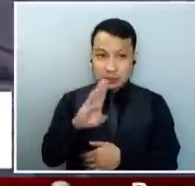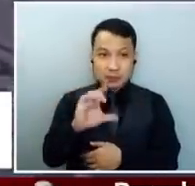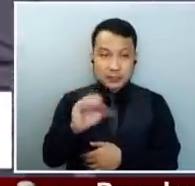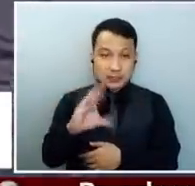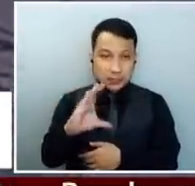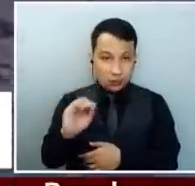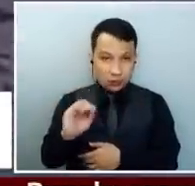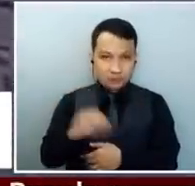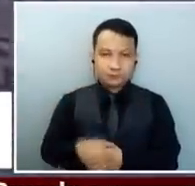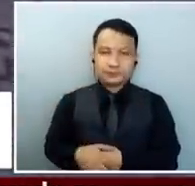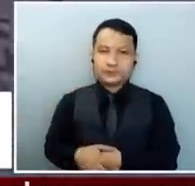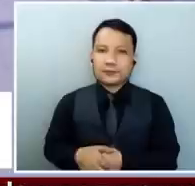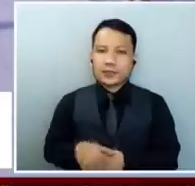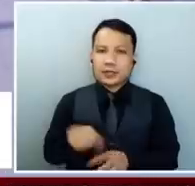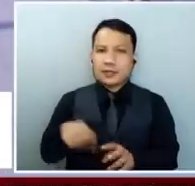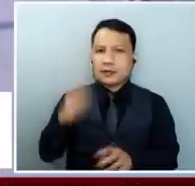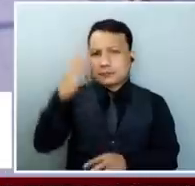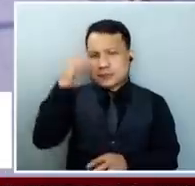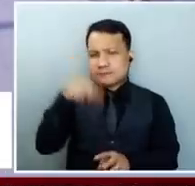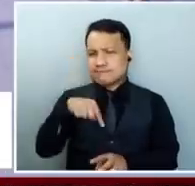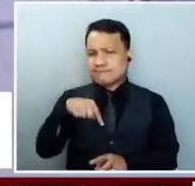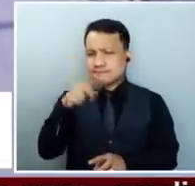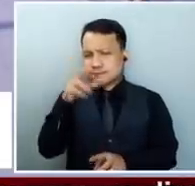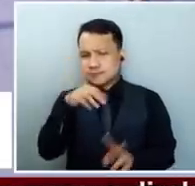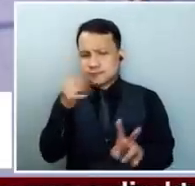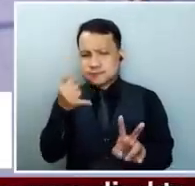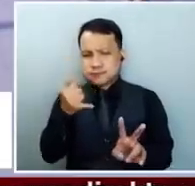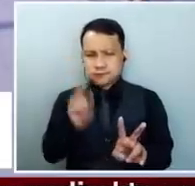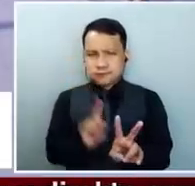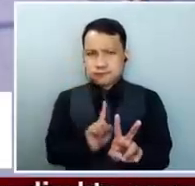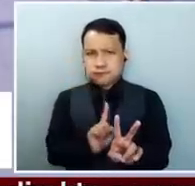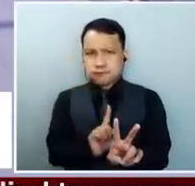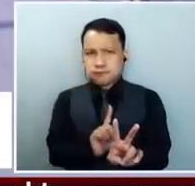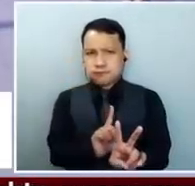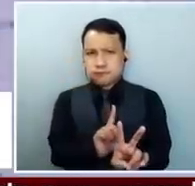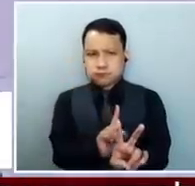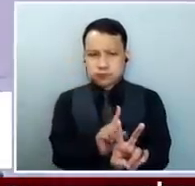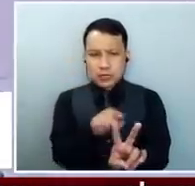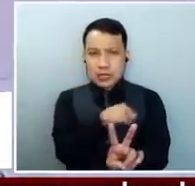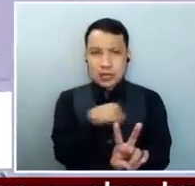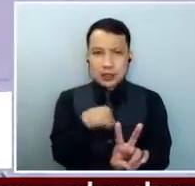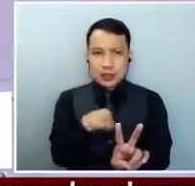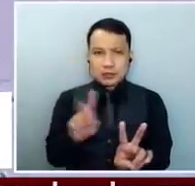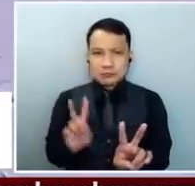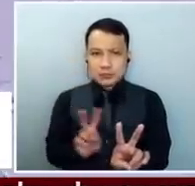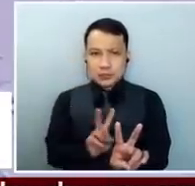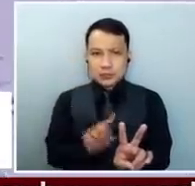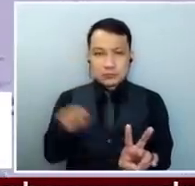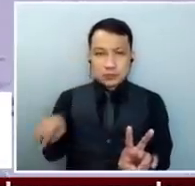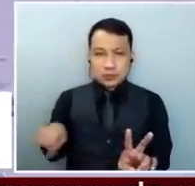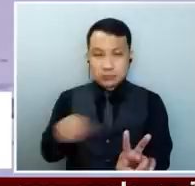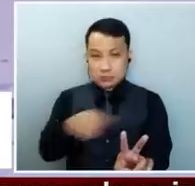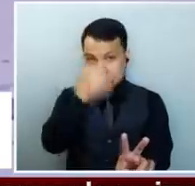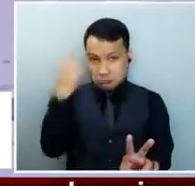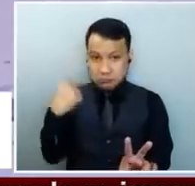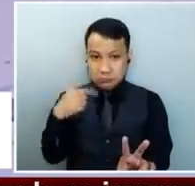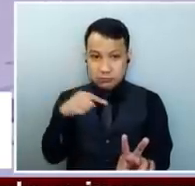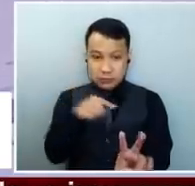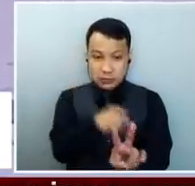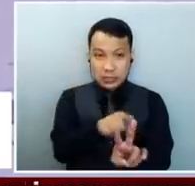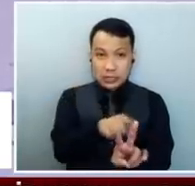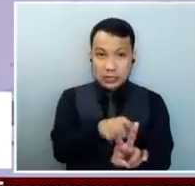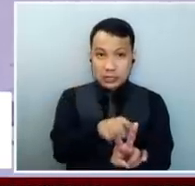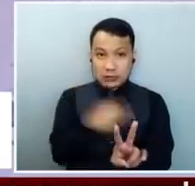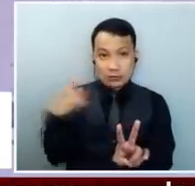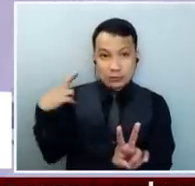sa Block 1 Dubai Port Area. Kasabay maglakad ni Castillo ang dalawang iba pa. Nakasuot ng itim na t-shirt ang nasa kanan niya